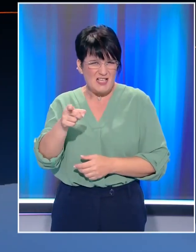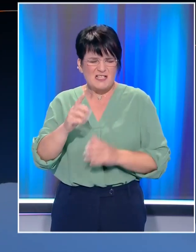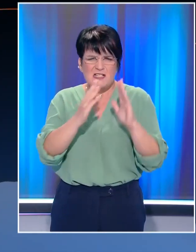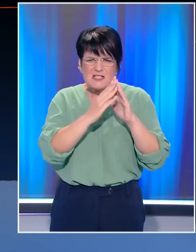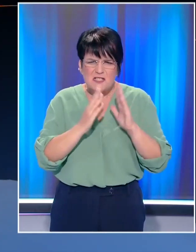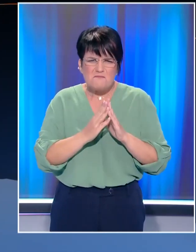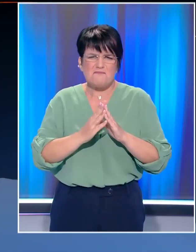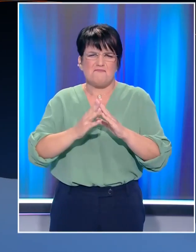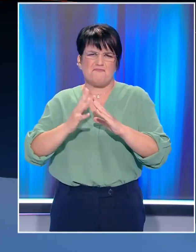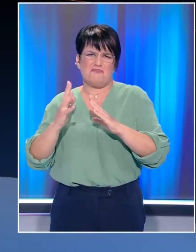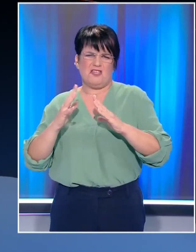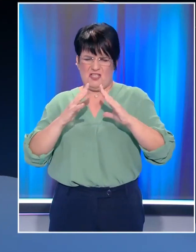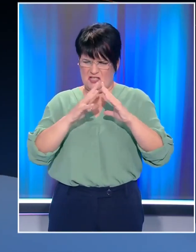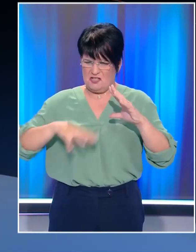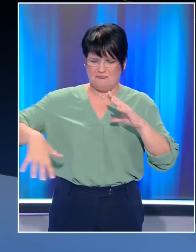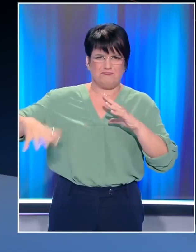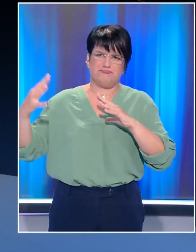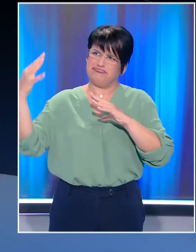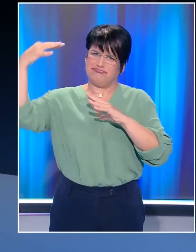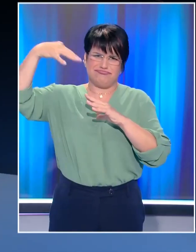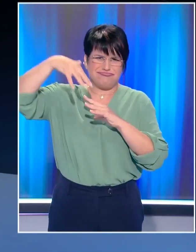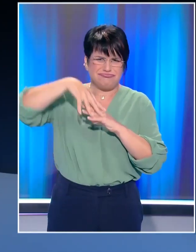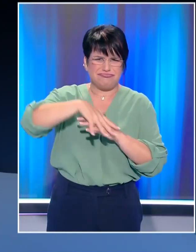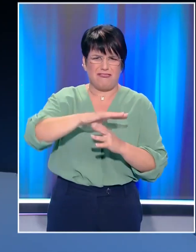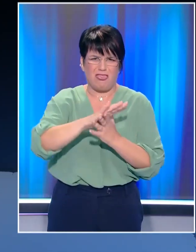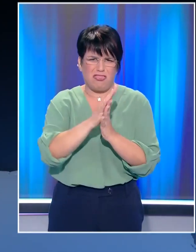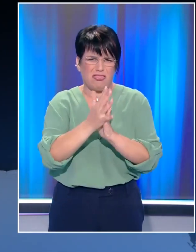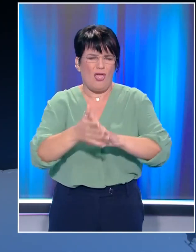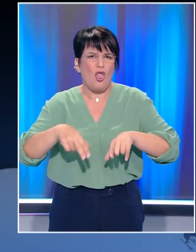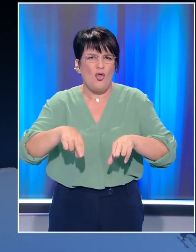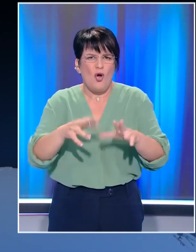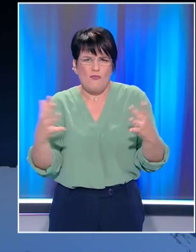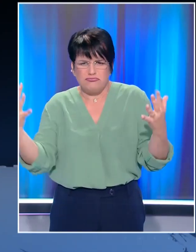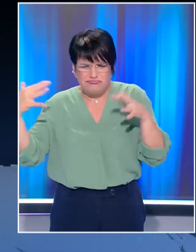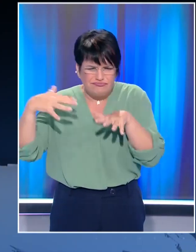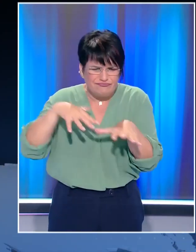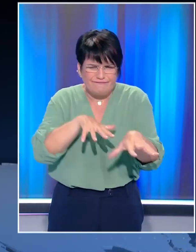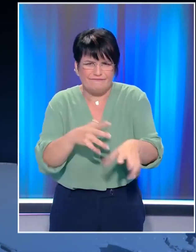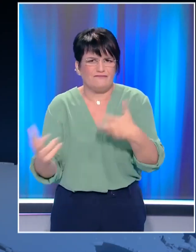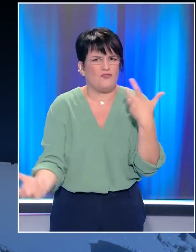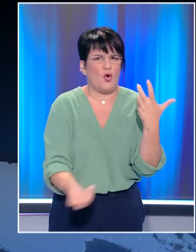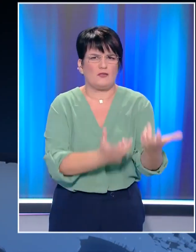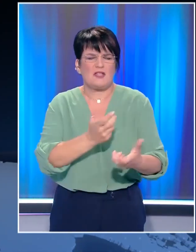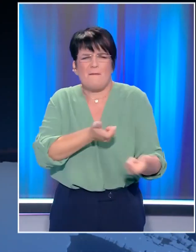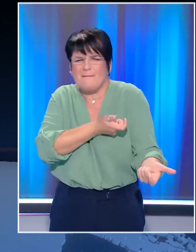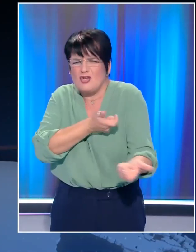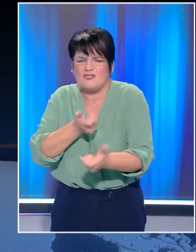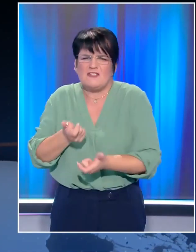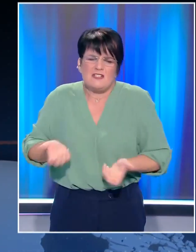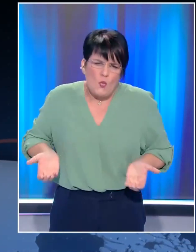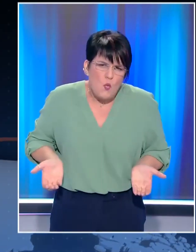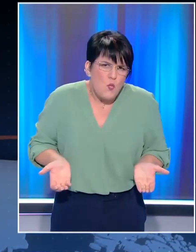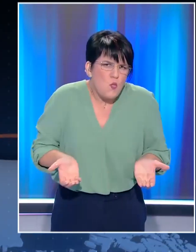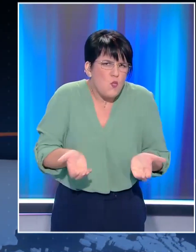Σπίτια καίγονται. Δρόμοι κλείνουν. Οι πυροσβεστικές δυνάμεις προσπαθούν απεγνωσμένα με εξκαφείς